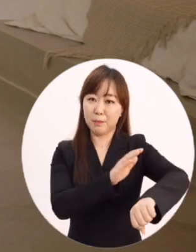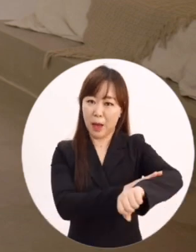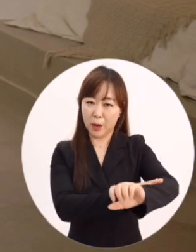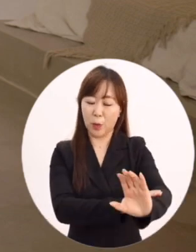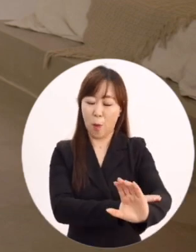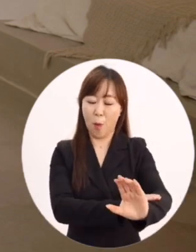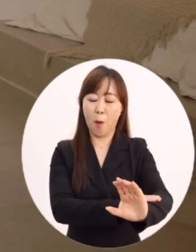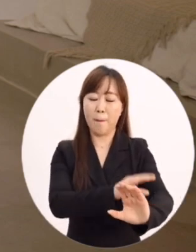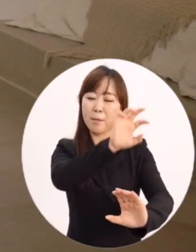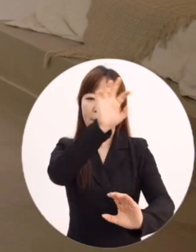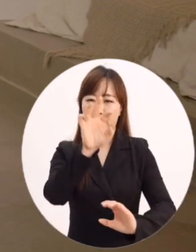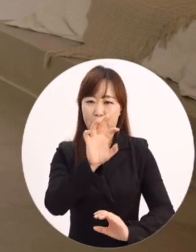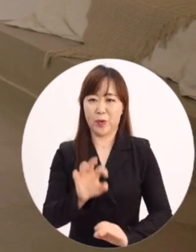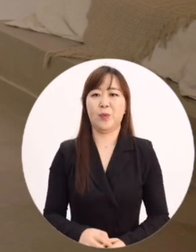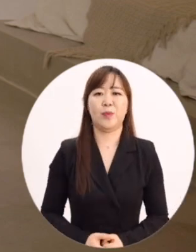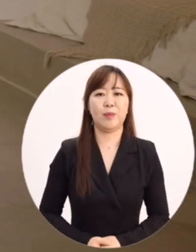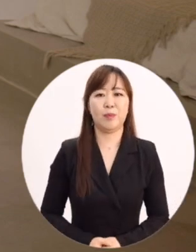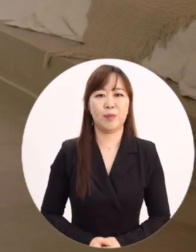반대쪽도 반복합니다.